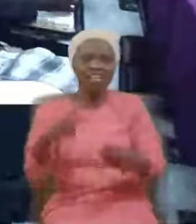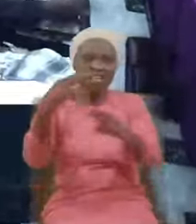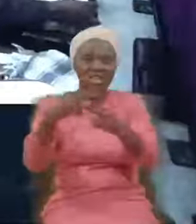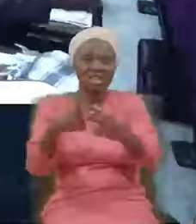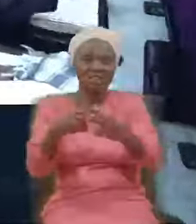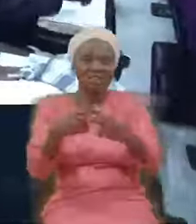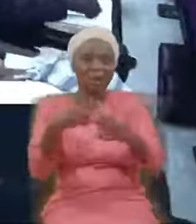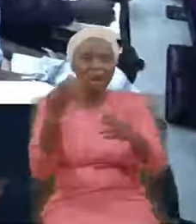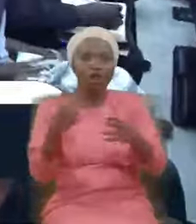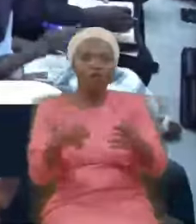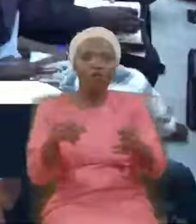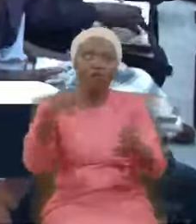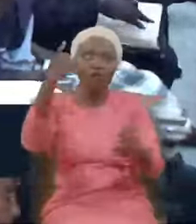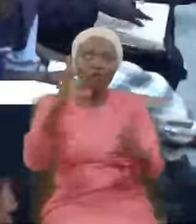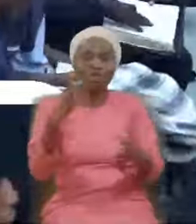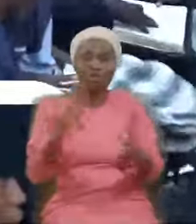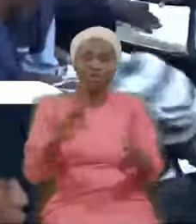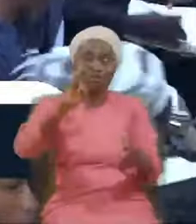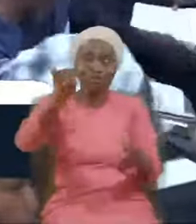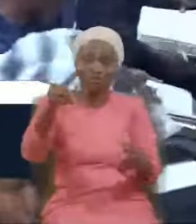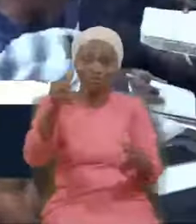de Jacob te protège.